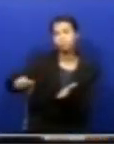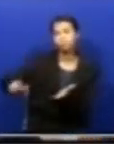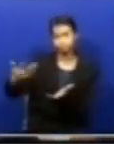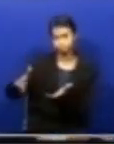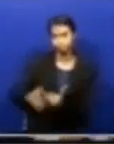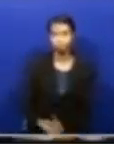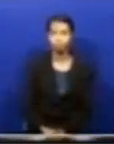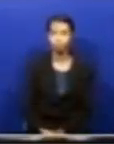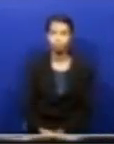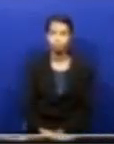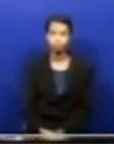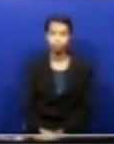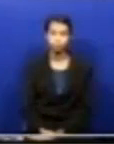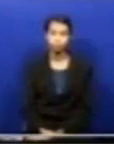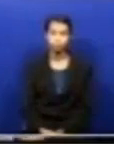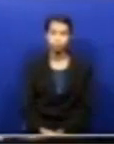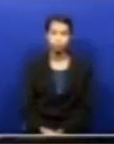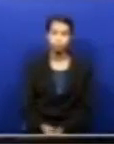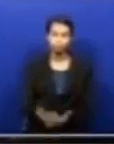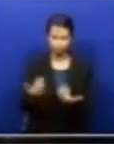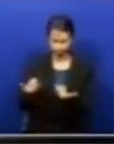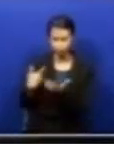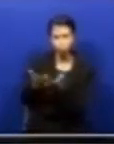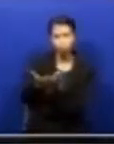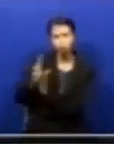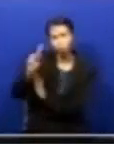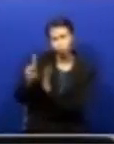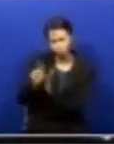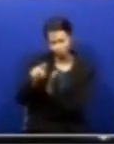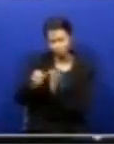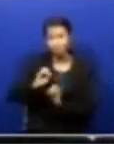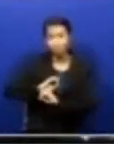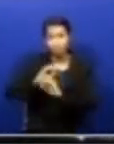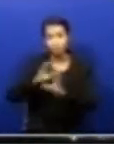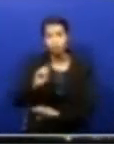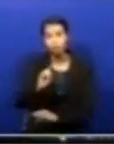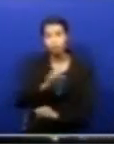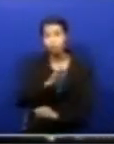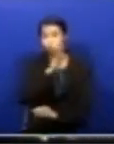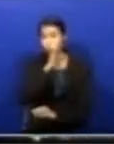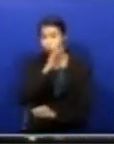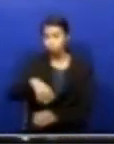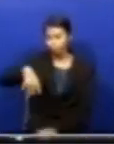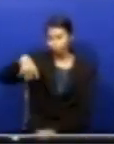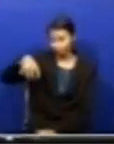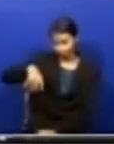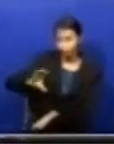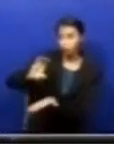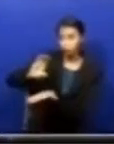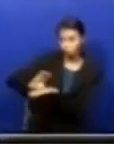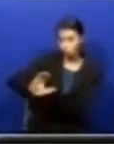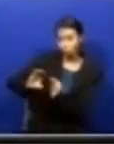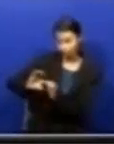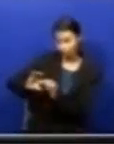ยความเห็นกฤษฎีการะบุชัดนะฮะโอนงบประมาณจากหน่วยรับงบประมาณ1ไปใช้หน่วยรับงบประม